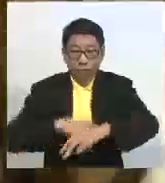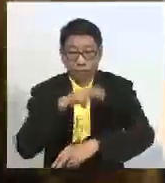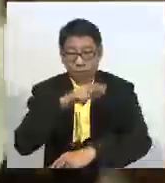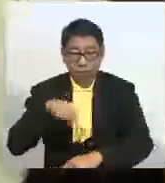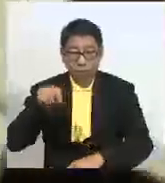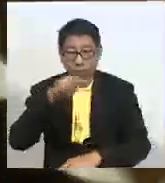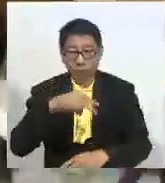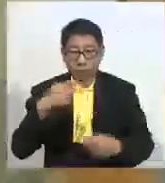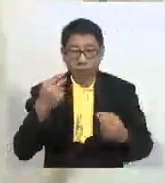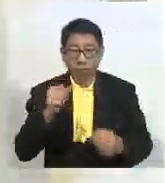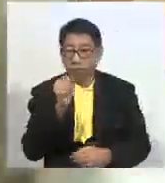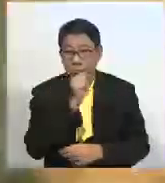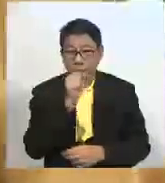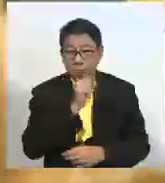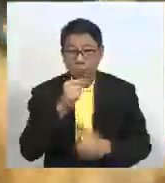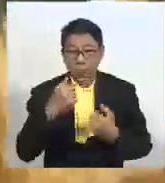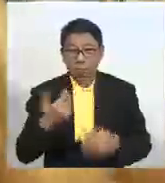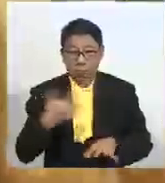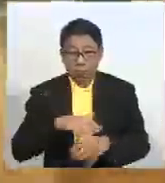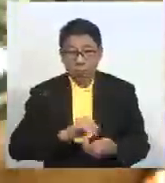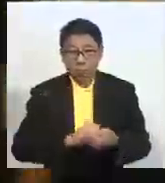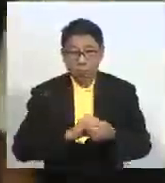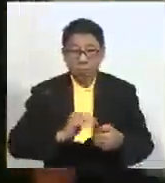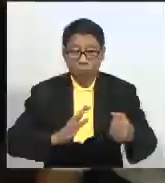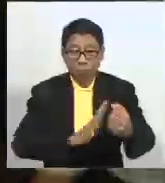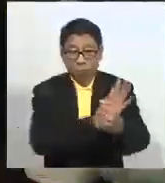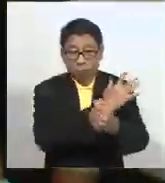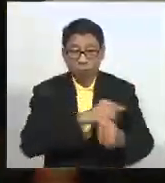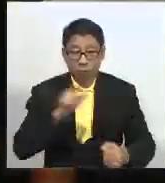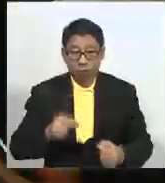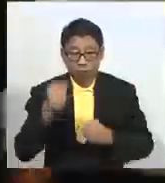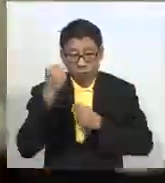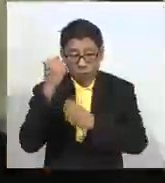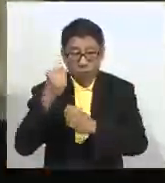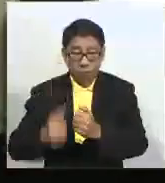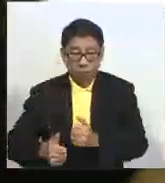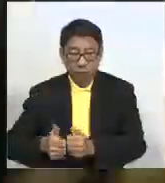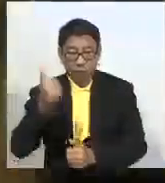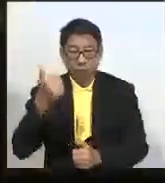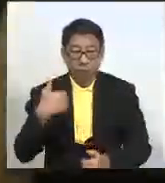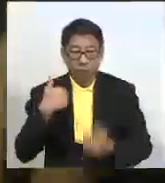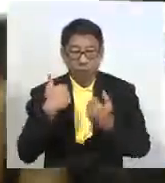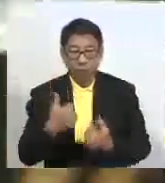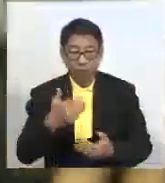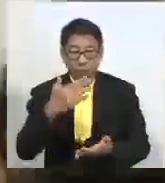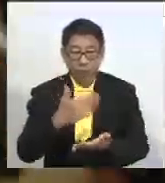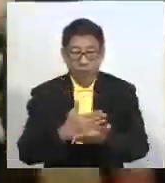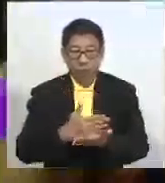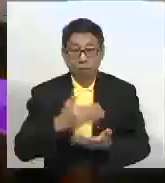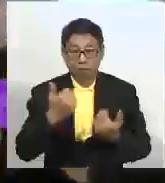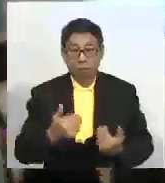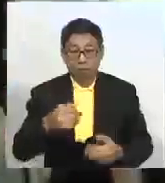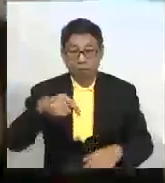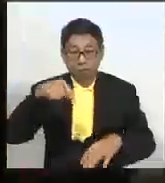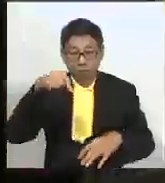นายกรัฐมนตรีได้ร่วมร้องเพลงกับผู้ร่วมงานทั้งเพลงต้องสู้ถึงจะชนะเพลงหยุดตรงนี้